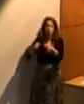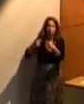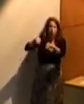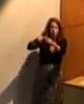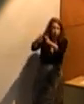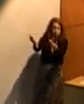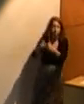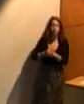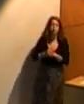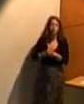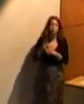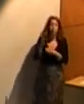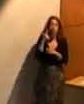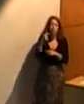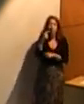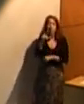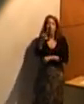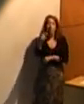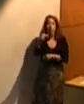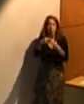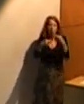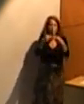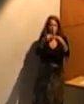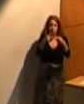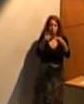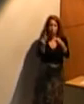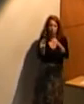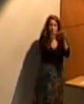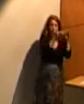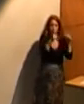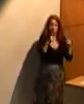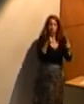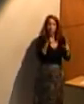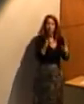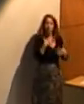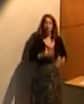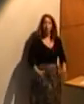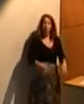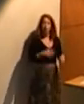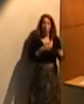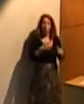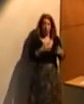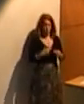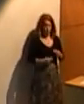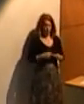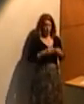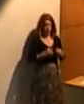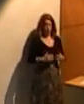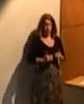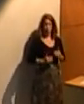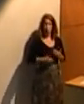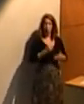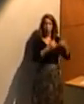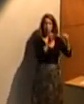de 2-2-2 se démasque or grecque en forme de petites briques dans la mesure où effectivement on peut